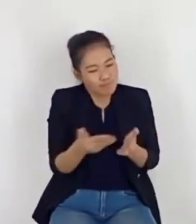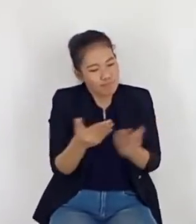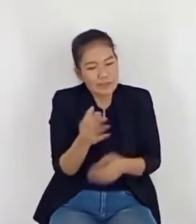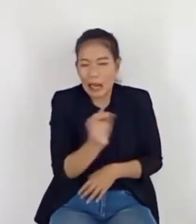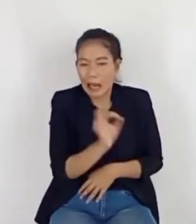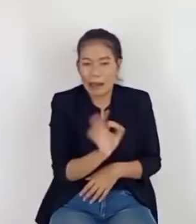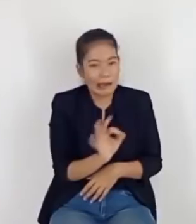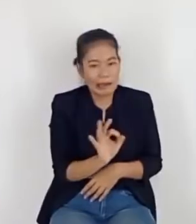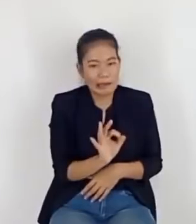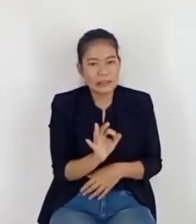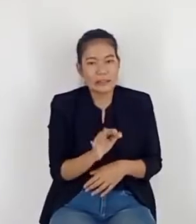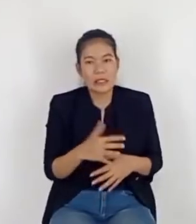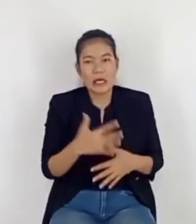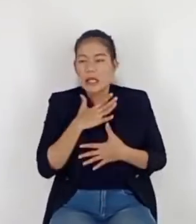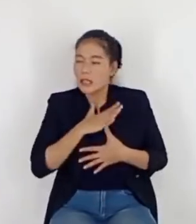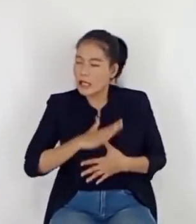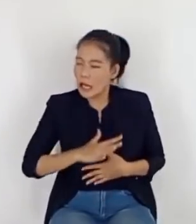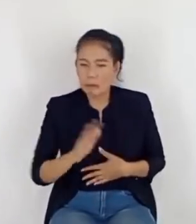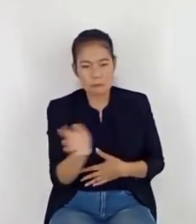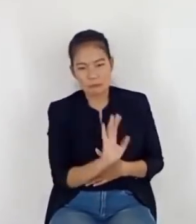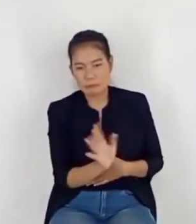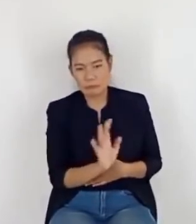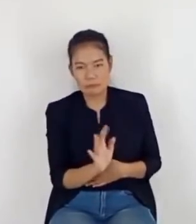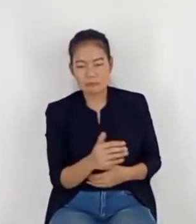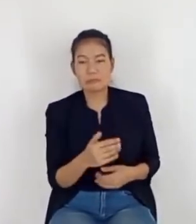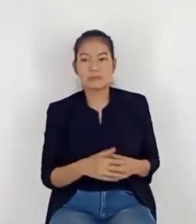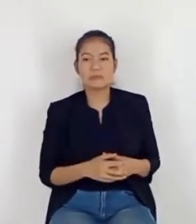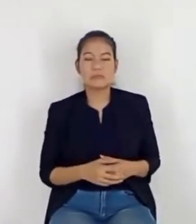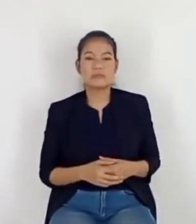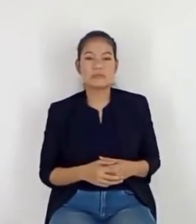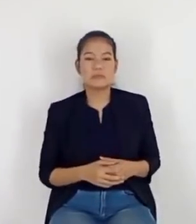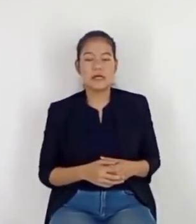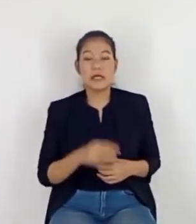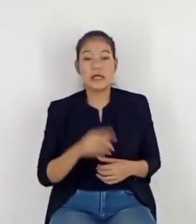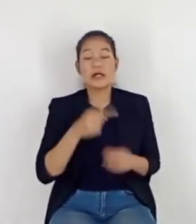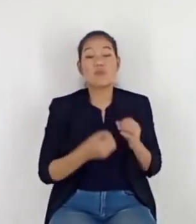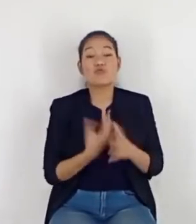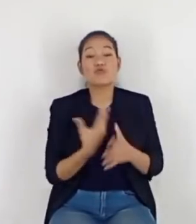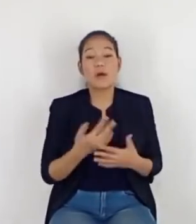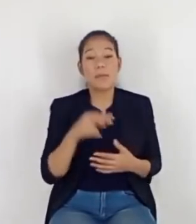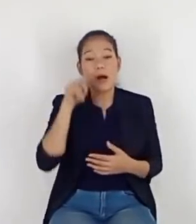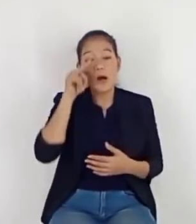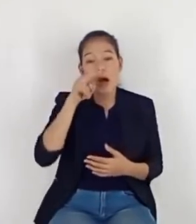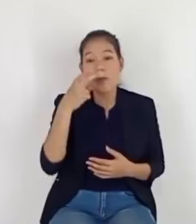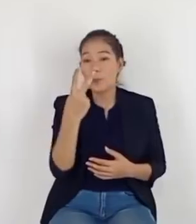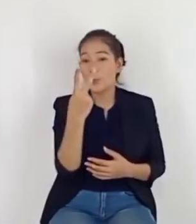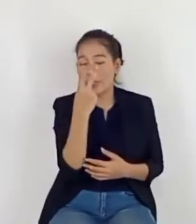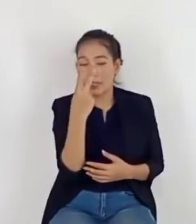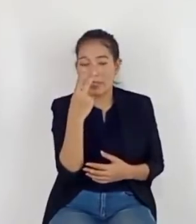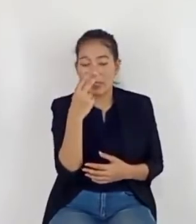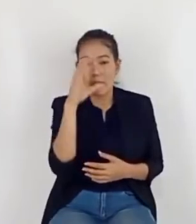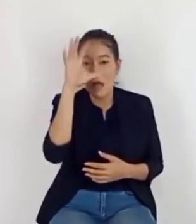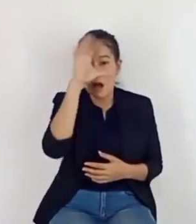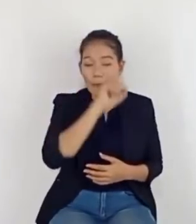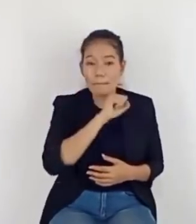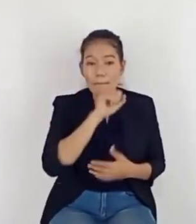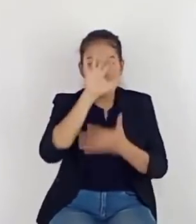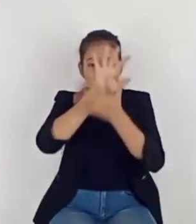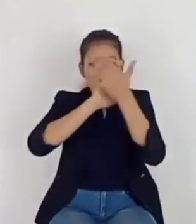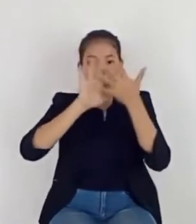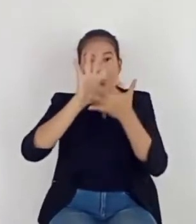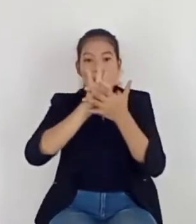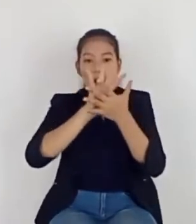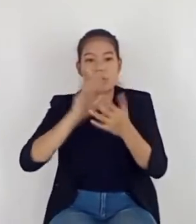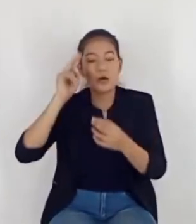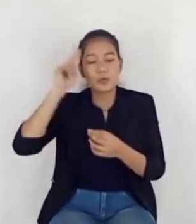akan ada ketenangan. Walaupun dia berada dalam kedukaan, ketika dia mengeraskan hatinya, Tuhan tidak akan